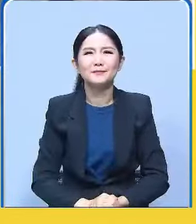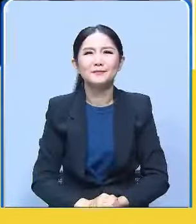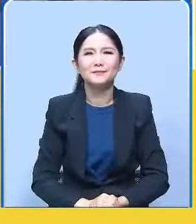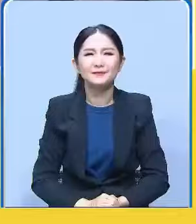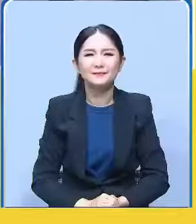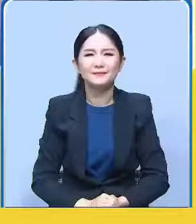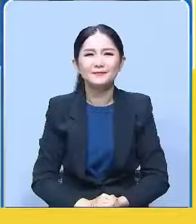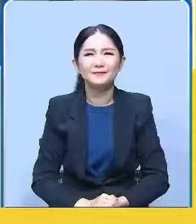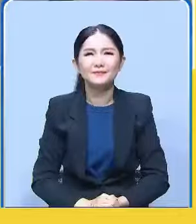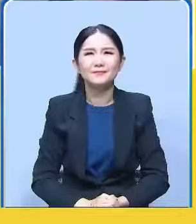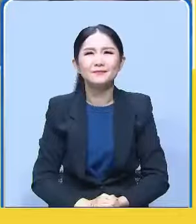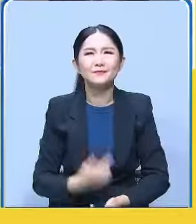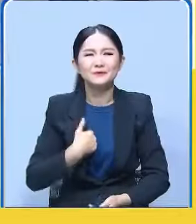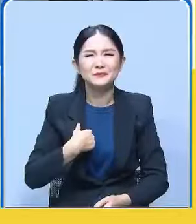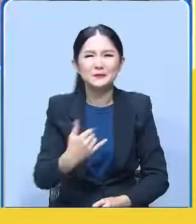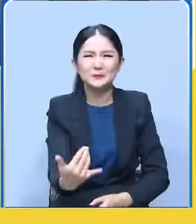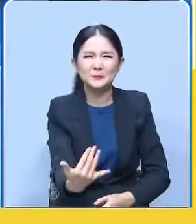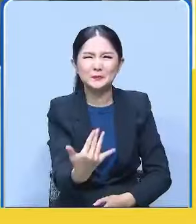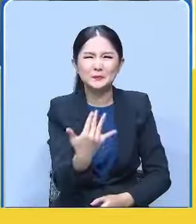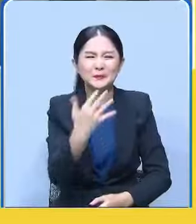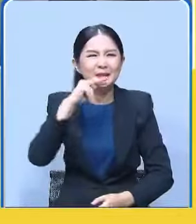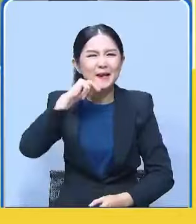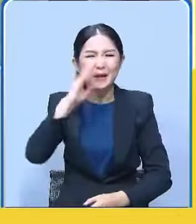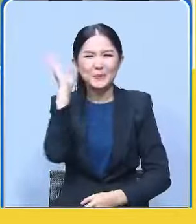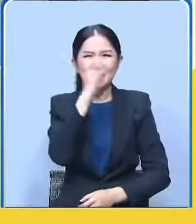จะอ้วกนะไม่ดูอีกเลย